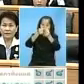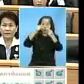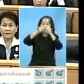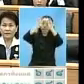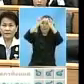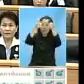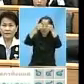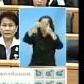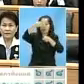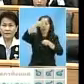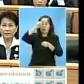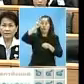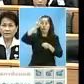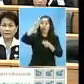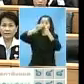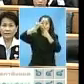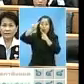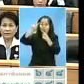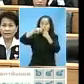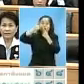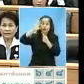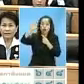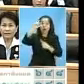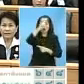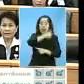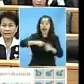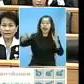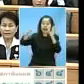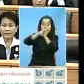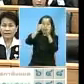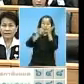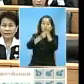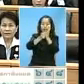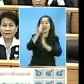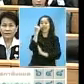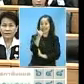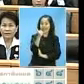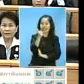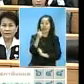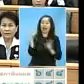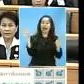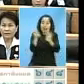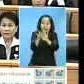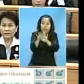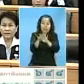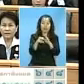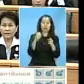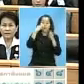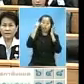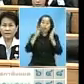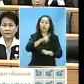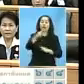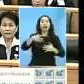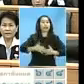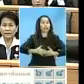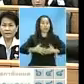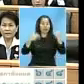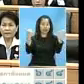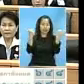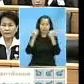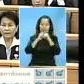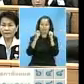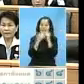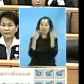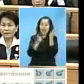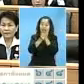วด2คือหมวดสถาบันพระมหากษัตริย์เป็นการปิดตายเลยครับทุกคนก็สบายใจอันนี้ก็เป็นข้อเสนอแนะข้อหนึ่ง